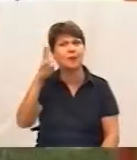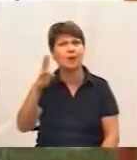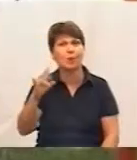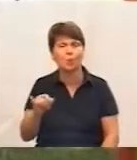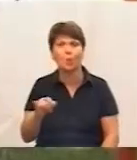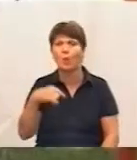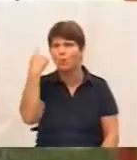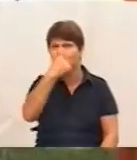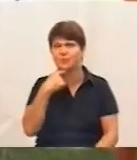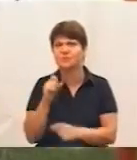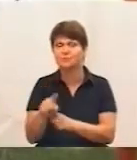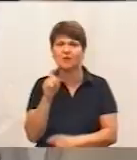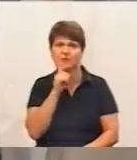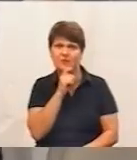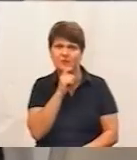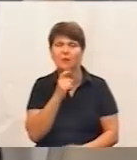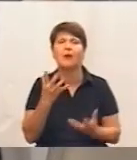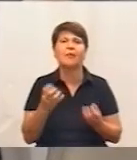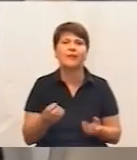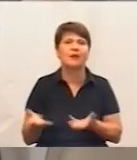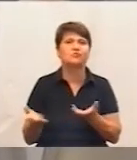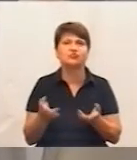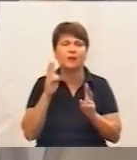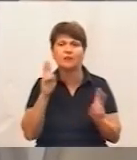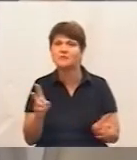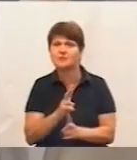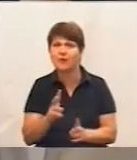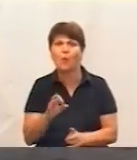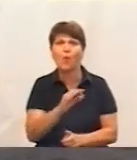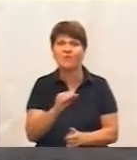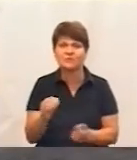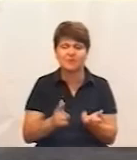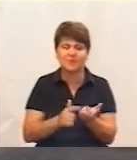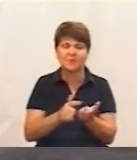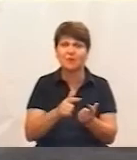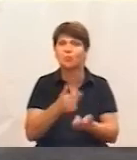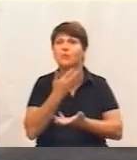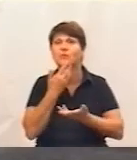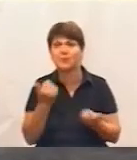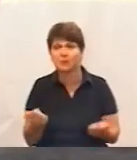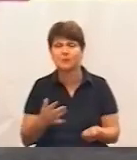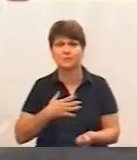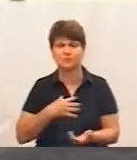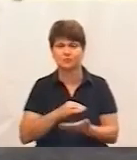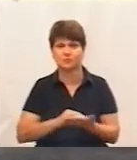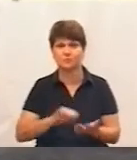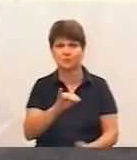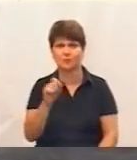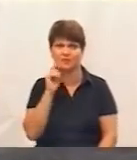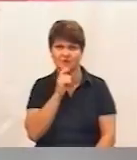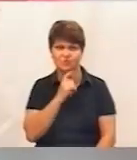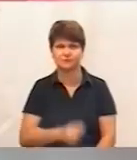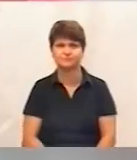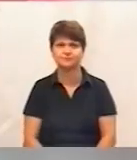Вінниці, де ще не знає, бо офіційно підрахунок не ведуть. Ірина Хохотра, Вадим Номчак. Новини на Суспільному. Вінниччина.